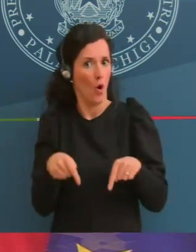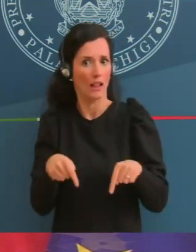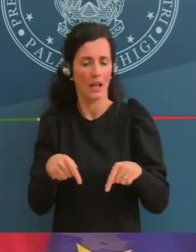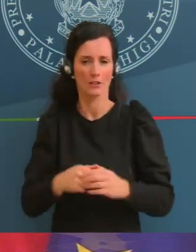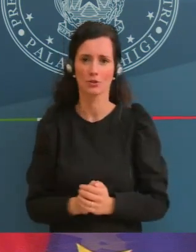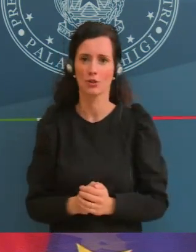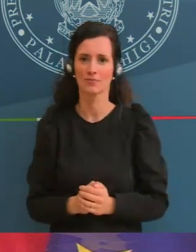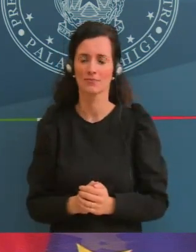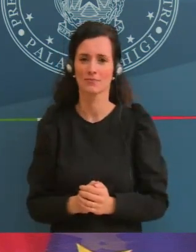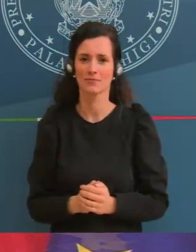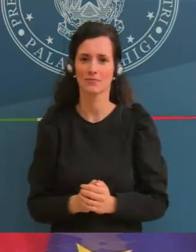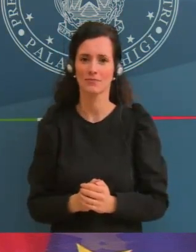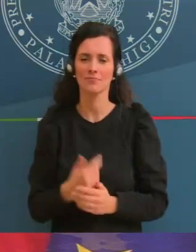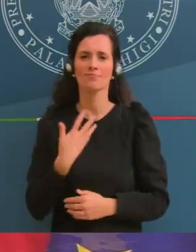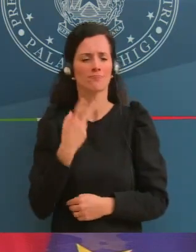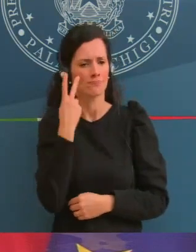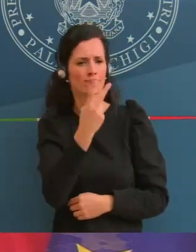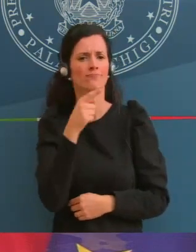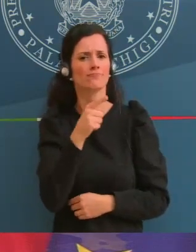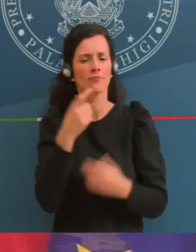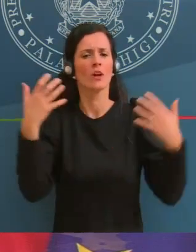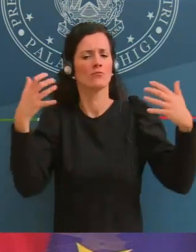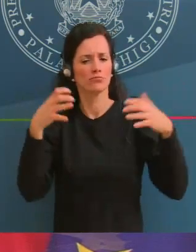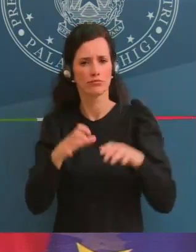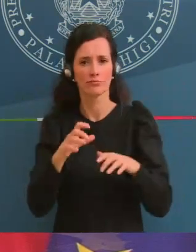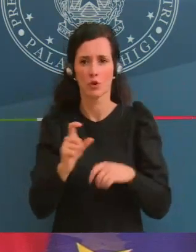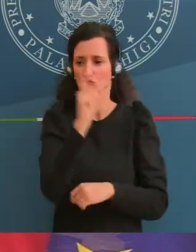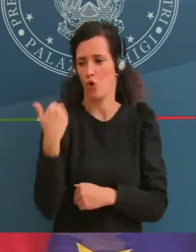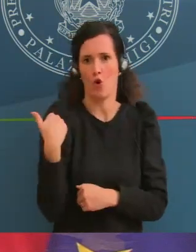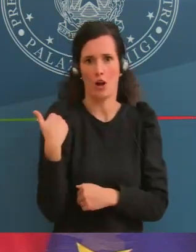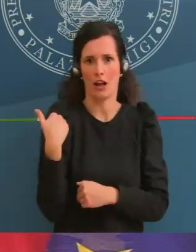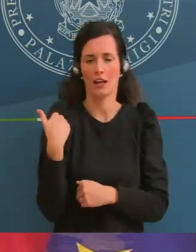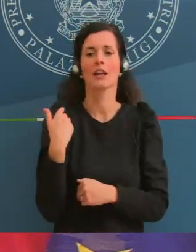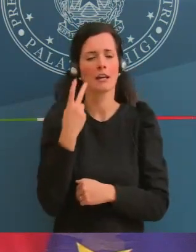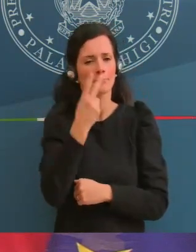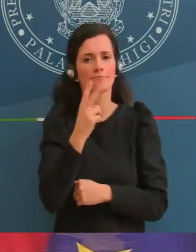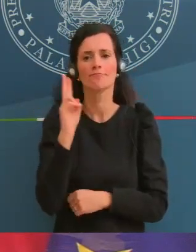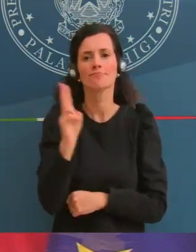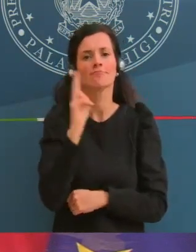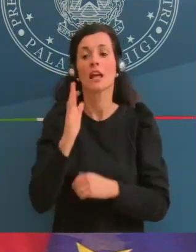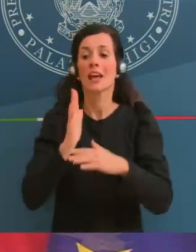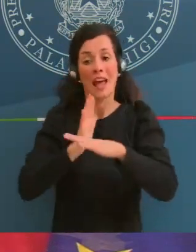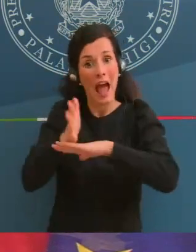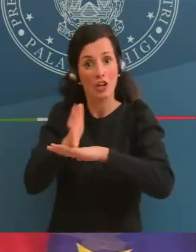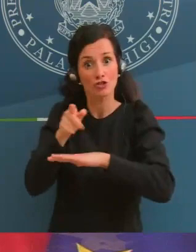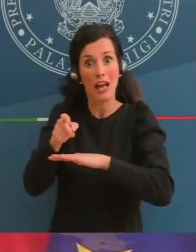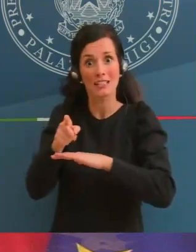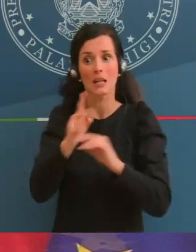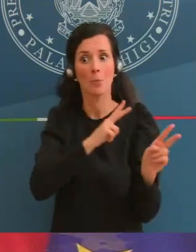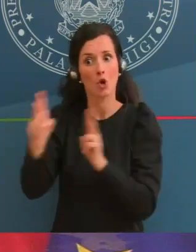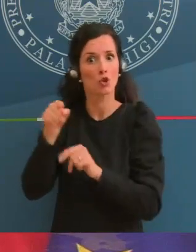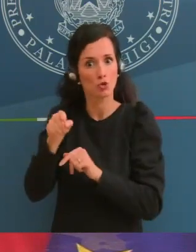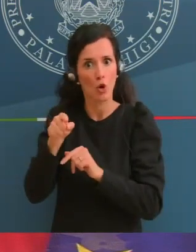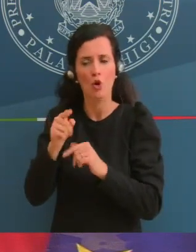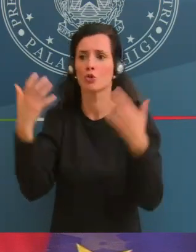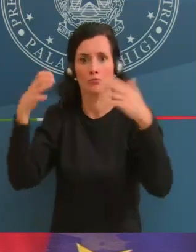ai ricoveri alle terapie intensive continuando in questo modo è ragionevole prevedere che nel